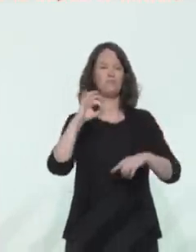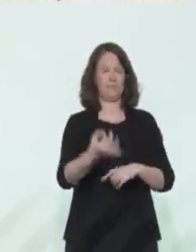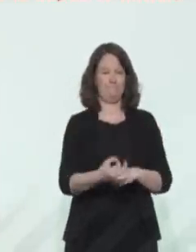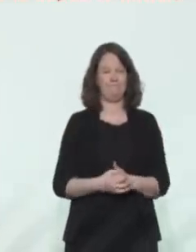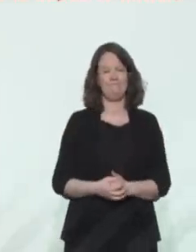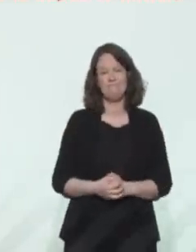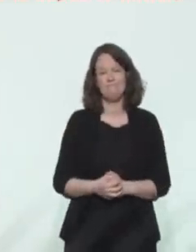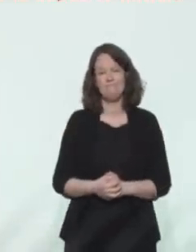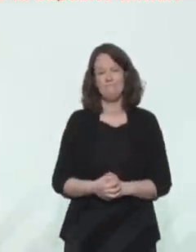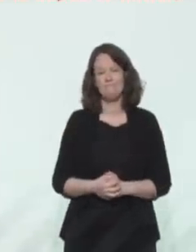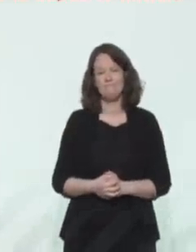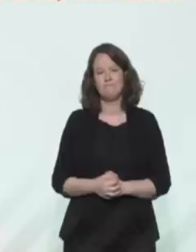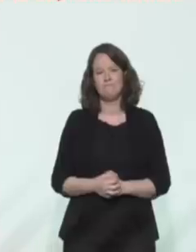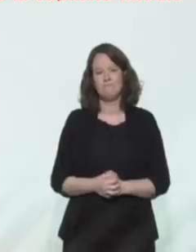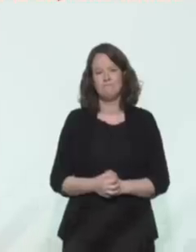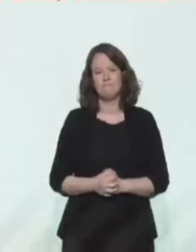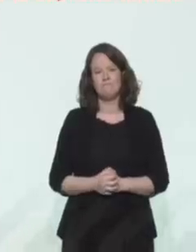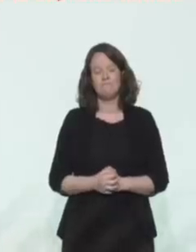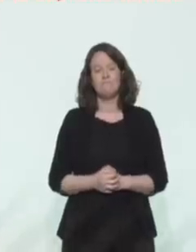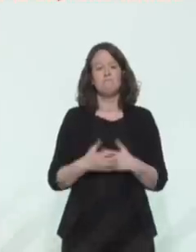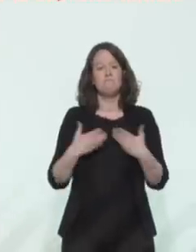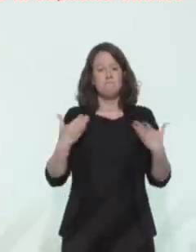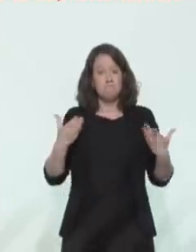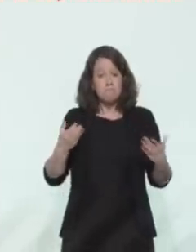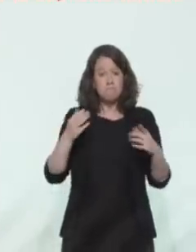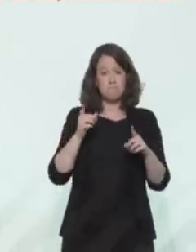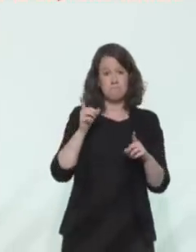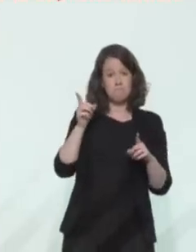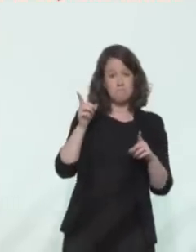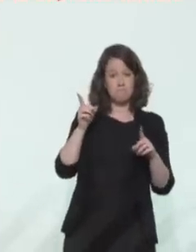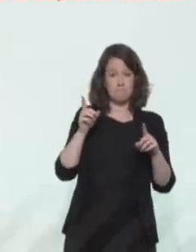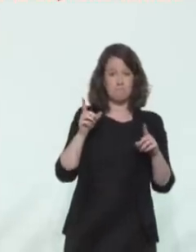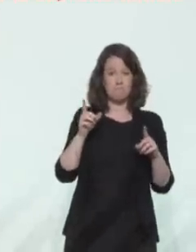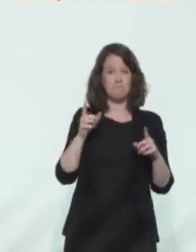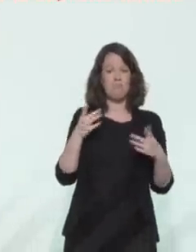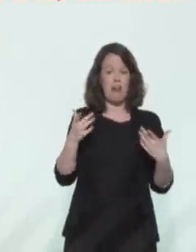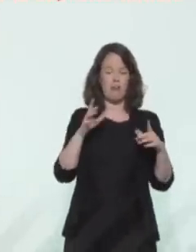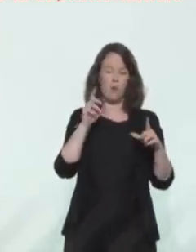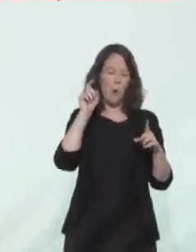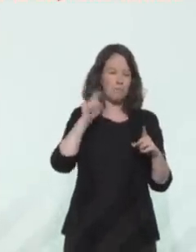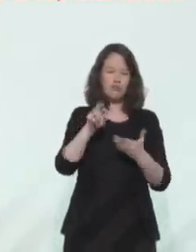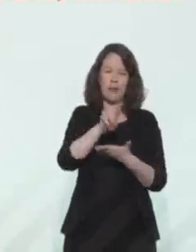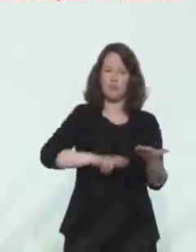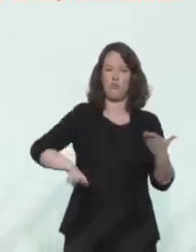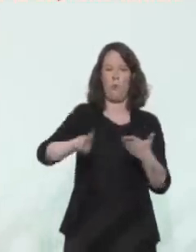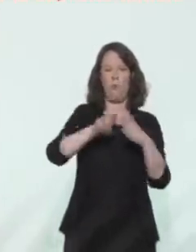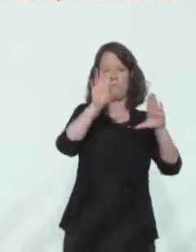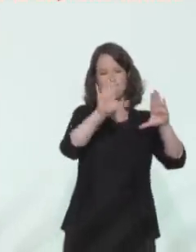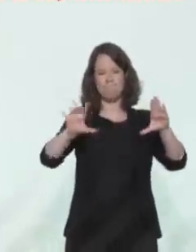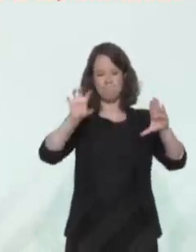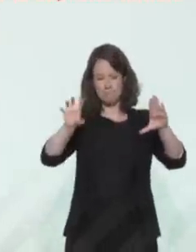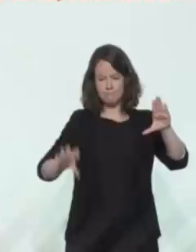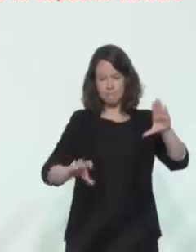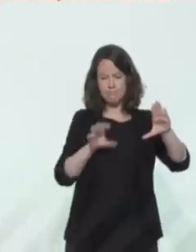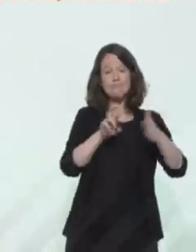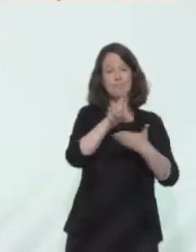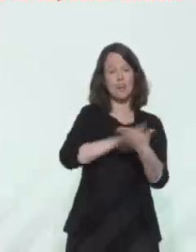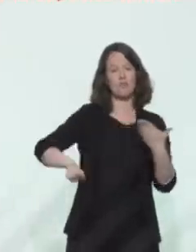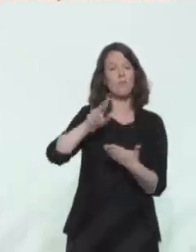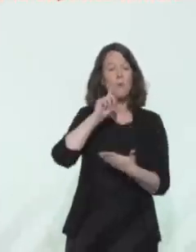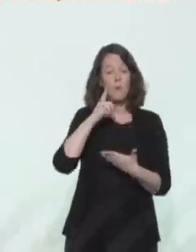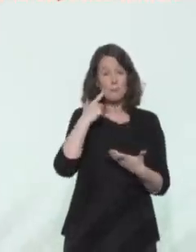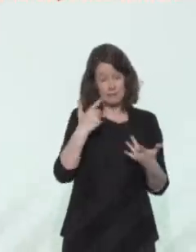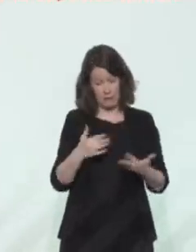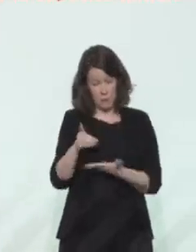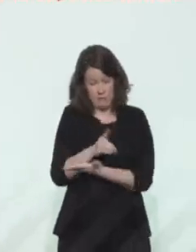pour cet indicateur, raisonner à l'échelle du département ne ferait pas sens. Il faut raisonner plutôt à l'échelle des régions, puisque, comme nous l'avons vu